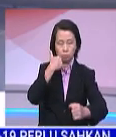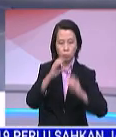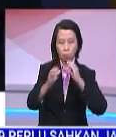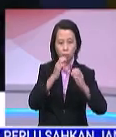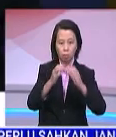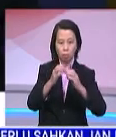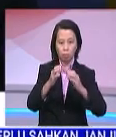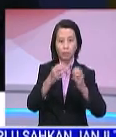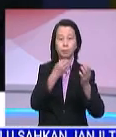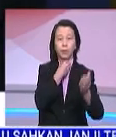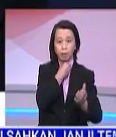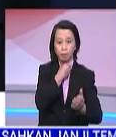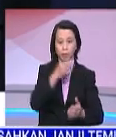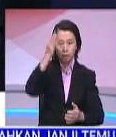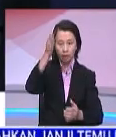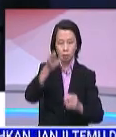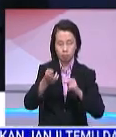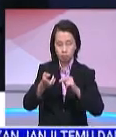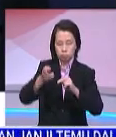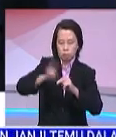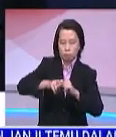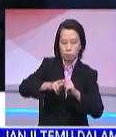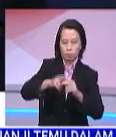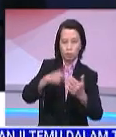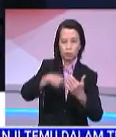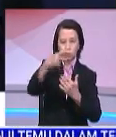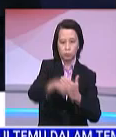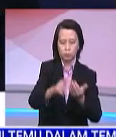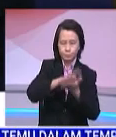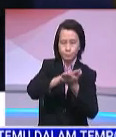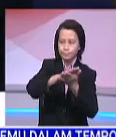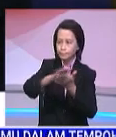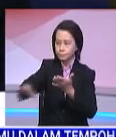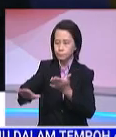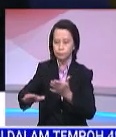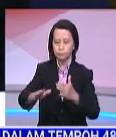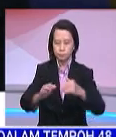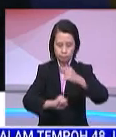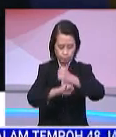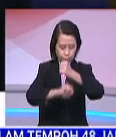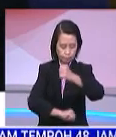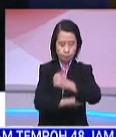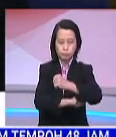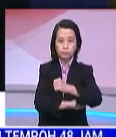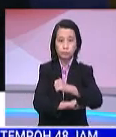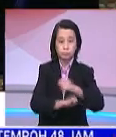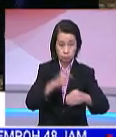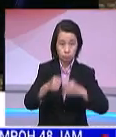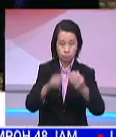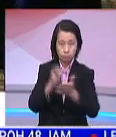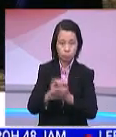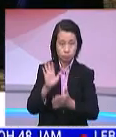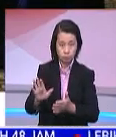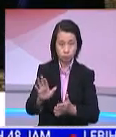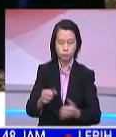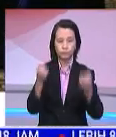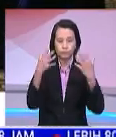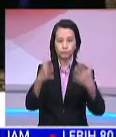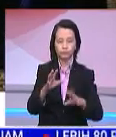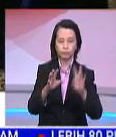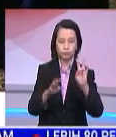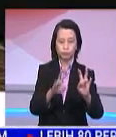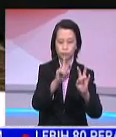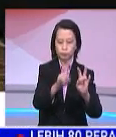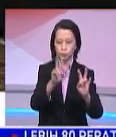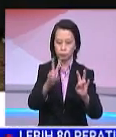negeri ini dan ia dijangkau meningkat menurut si program pemutihan struktur telekomunikasi berkenaan sebanyak